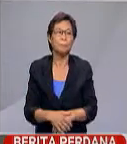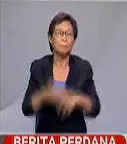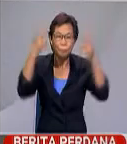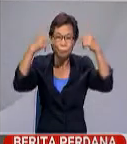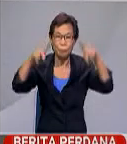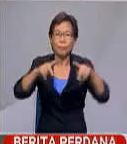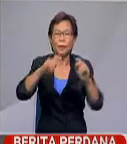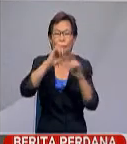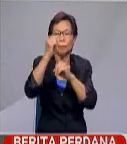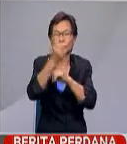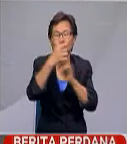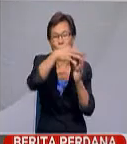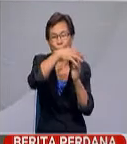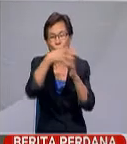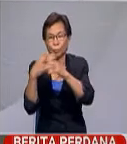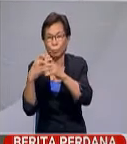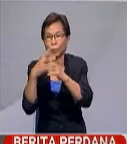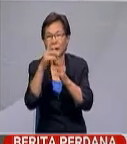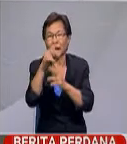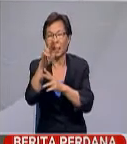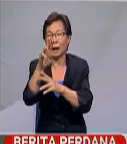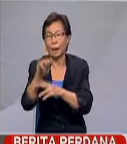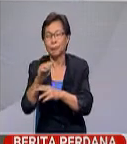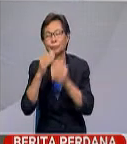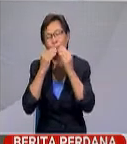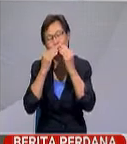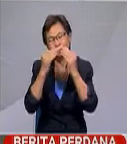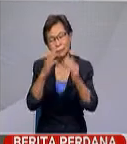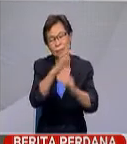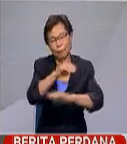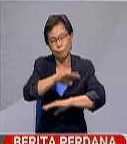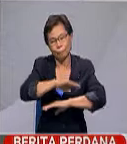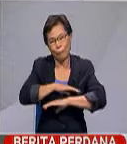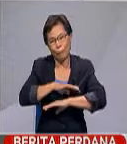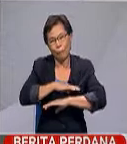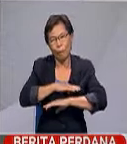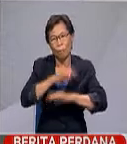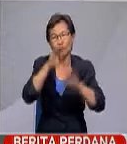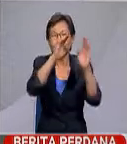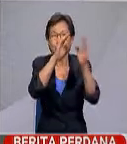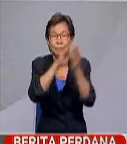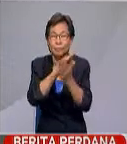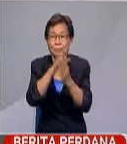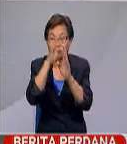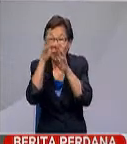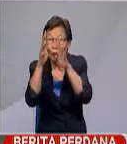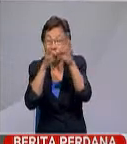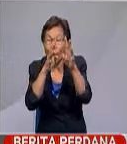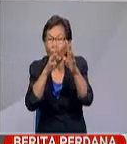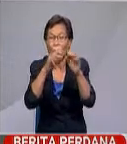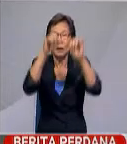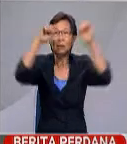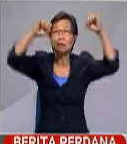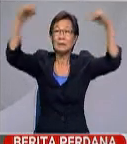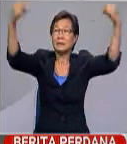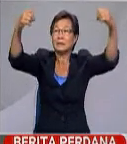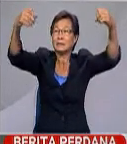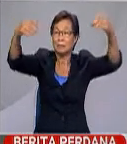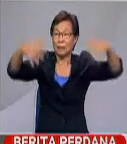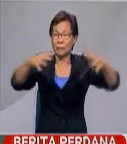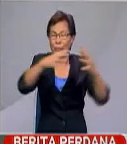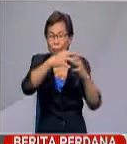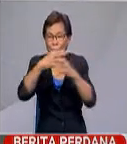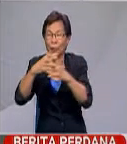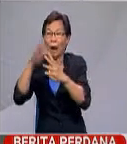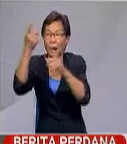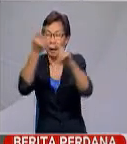Presiden Kesatuan Rugby Malaysia KRM Dato' Syarul Zaman Yahya bersyukur dan berpuas hati dengan reka bentuk Stadium Rugby Negara Baru yang bakal dibina tidak